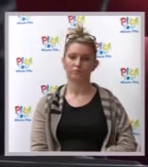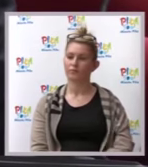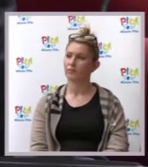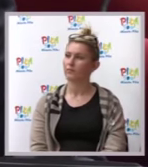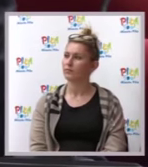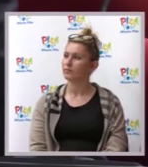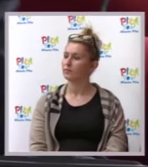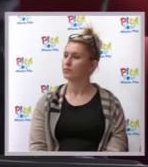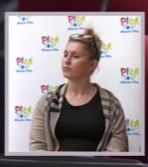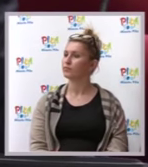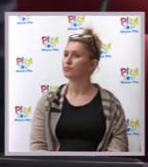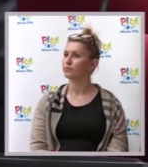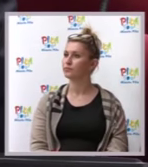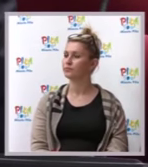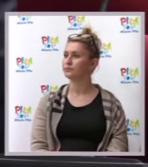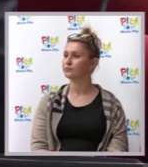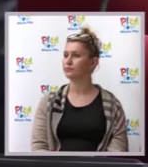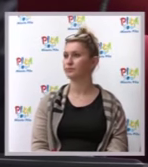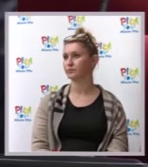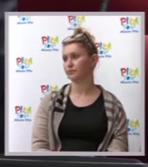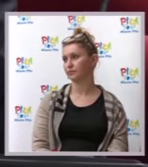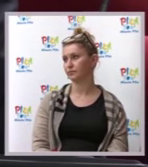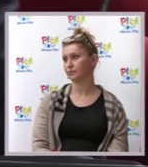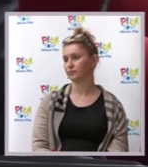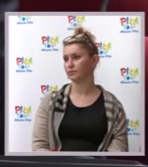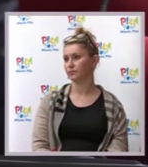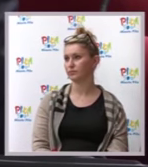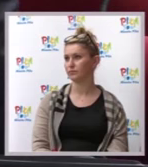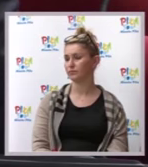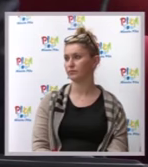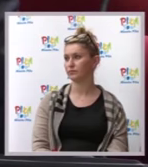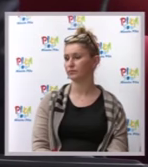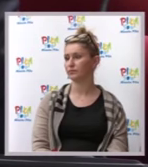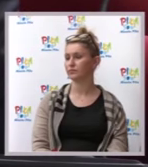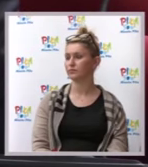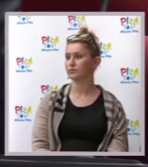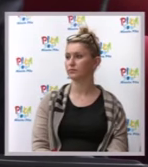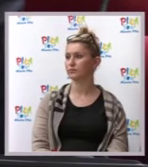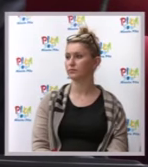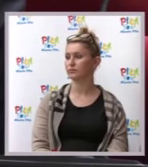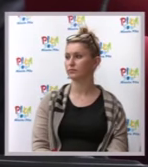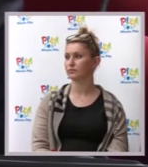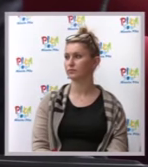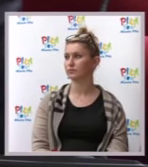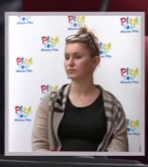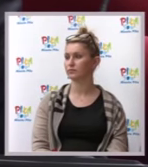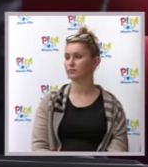sobie przypominaliśmy i taką dyskusję mieliśmy nawet, tu myślę, pan przewodniczący potwierdzi, na Komisji Budżetu.